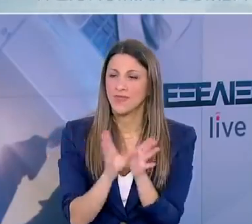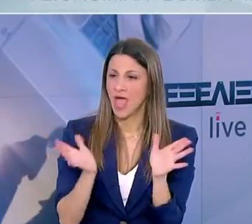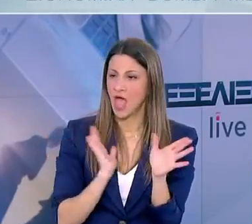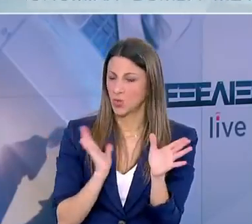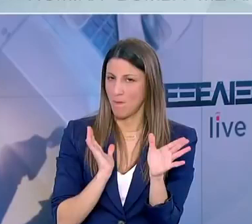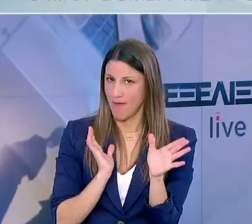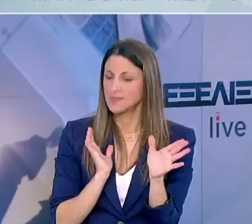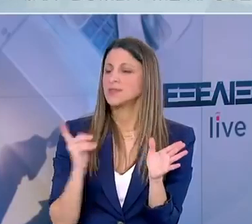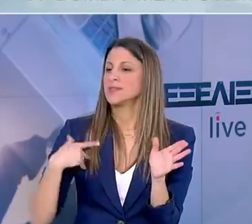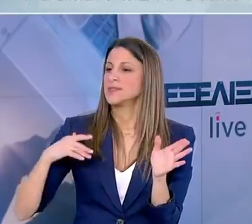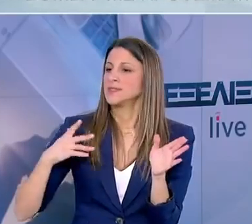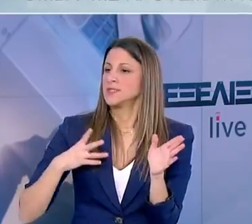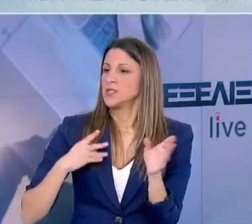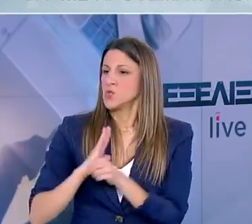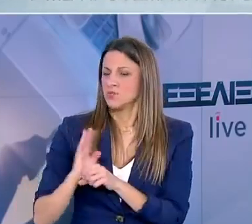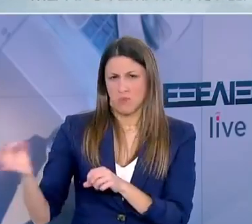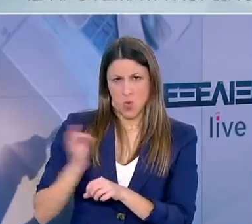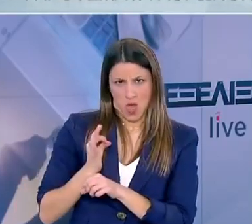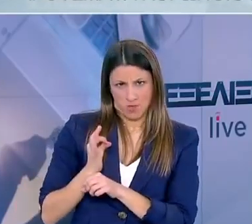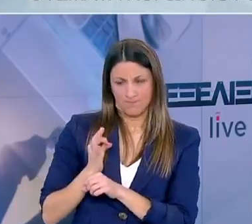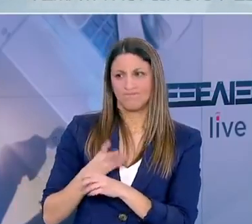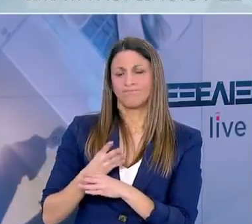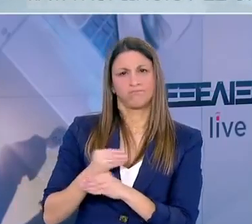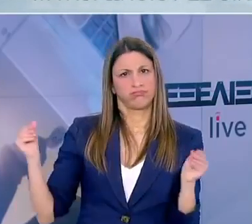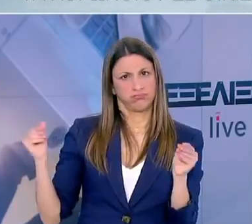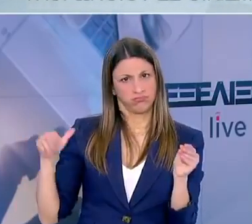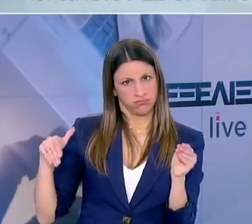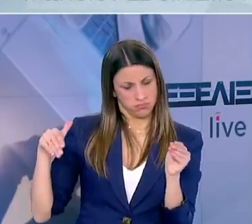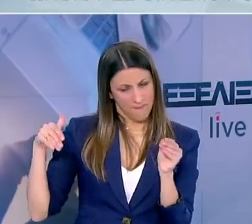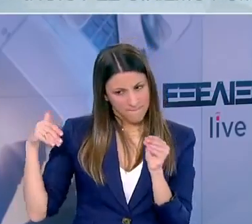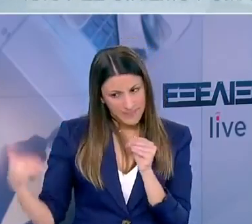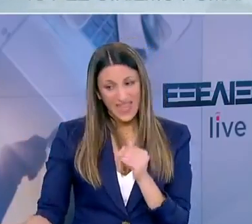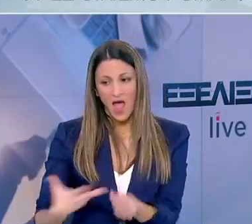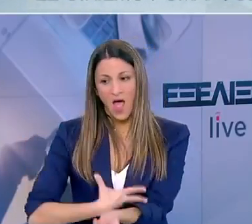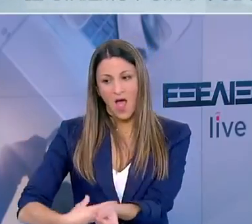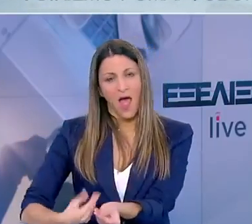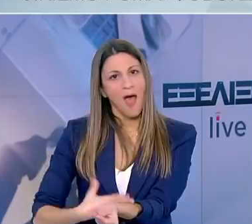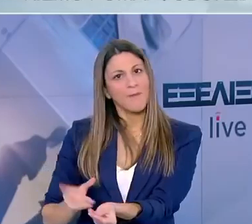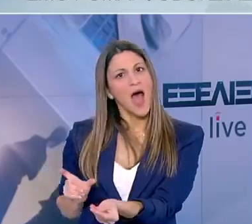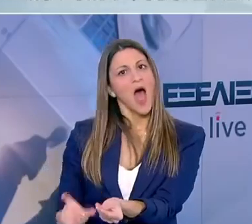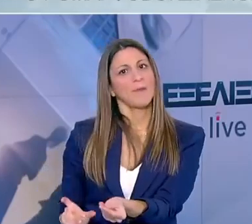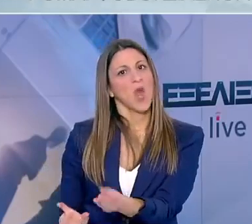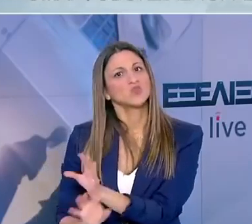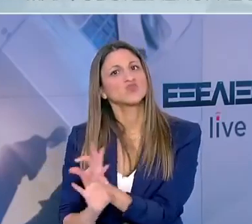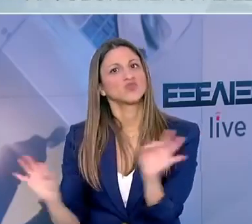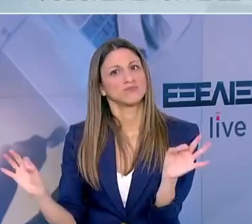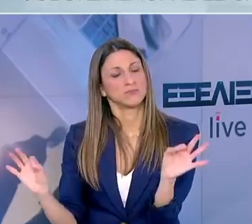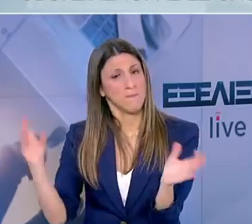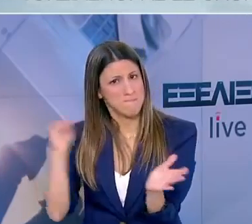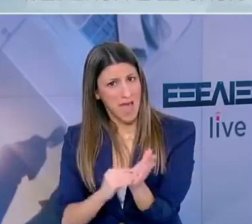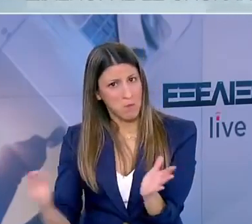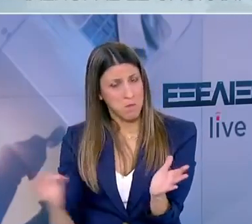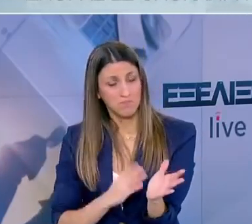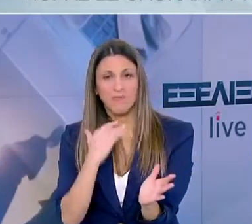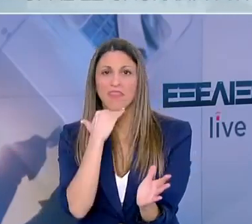την νόσο και έχει υψηλούς τίτλους αντισωμάτων και είναι ένα από τα κριτήρια που χρησιμοποιούν από ό,τι ξέρω και οι διεθνείς επιστημονικοί φορείς. Θα σας πω περισσότερα όταν έχουμε την εισήγηση